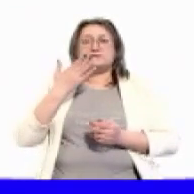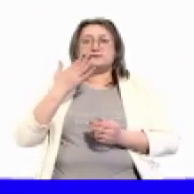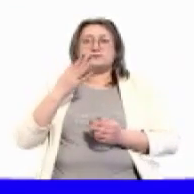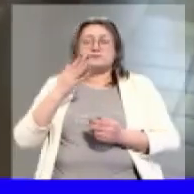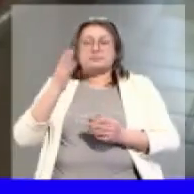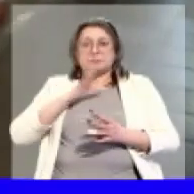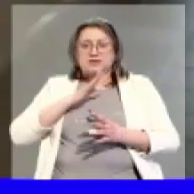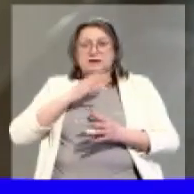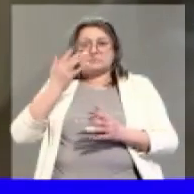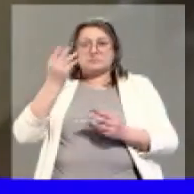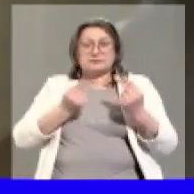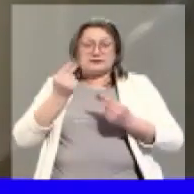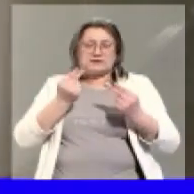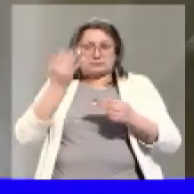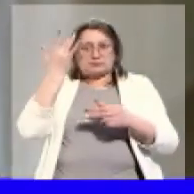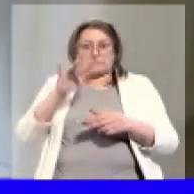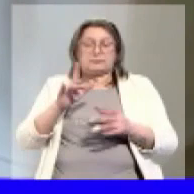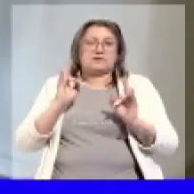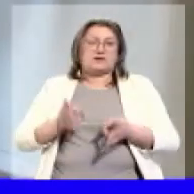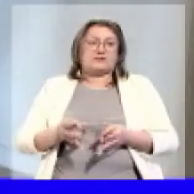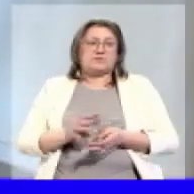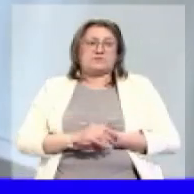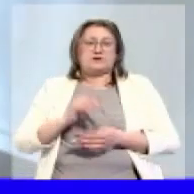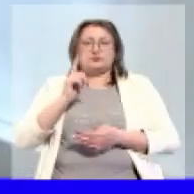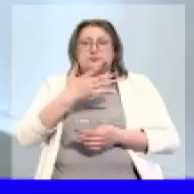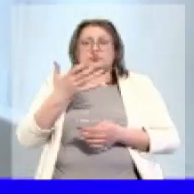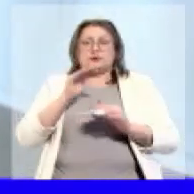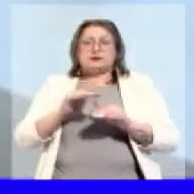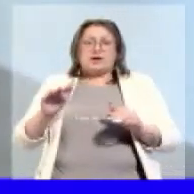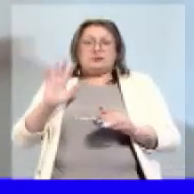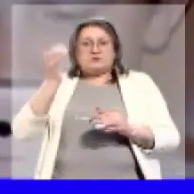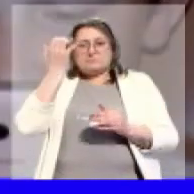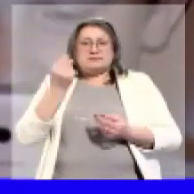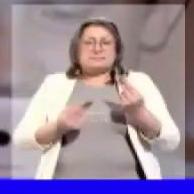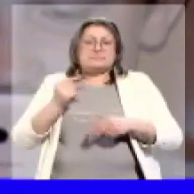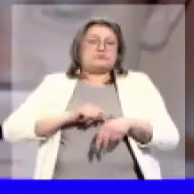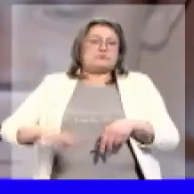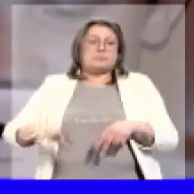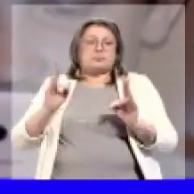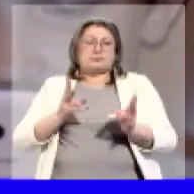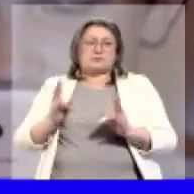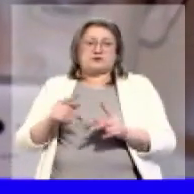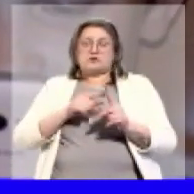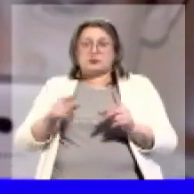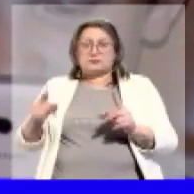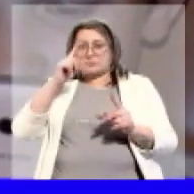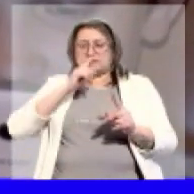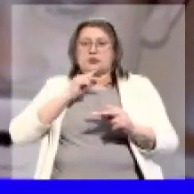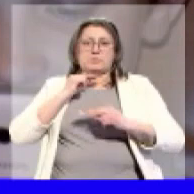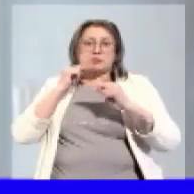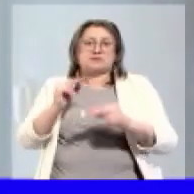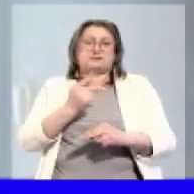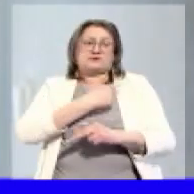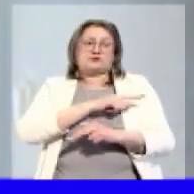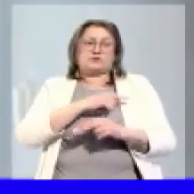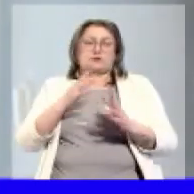ұмытып кетеді. Ойын қызығына беріліп, қауіпсіздікті ұмытып кеткен 1500 бала бір айдың ішінде дәрігерлердің көмегіне жүгінген.